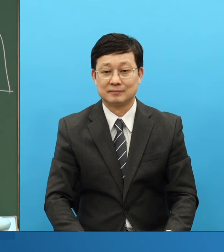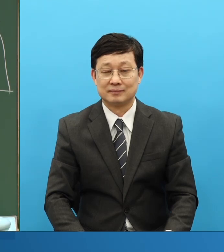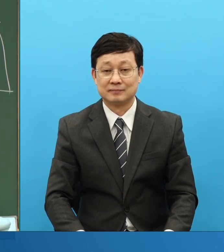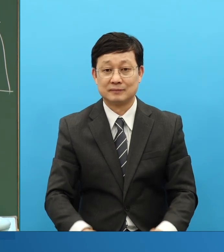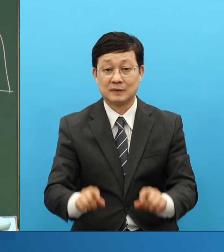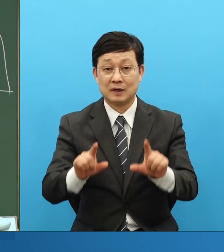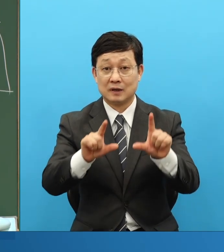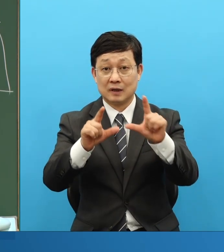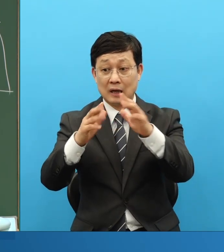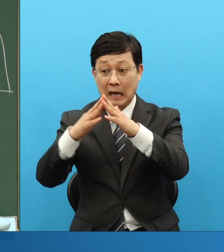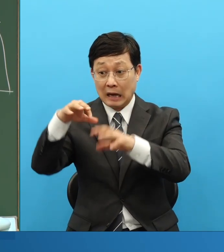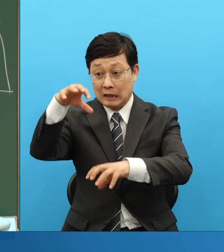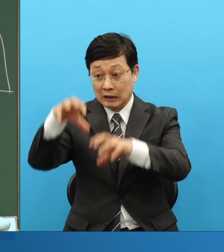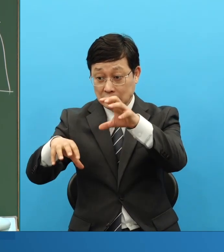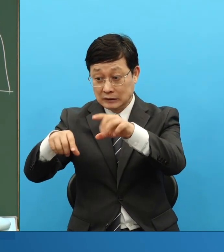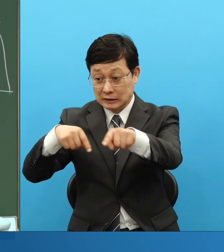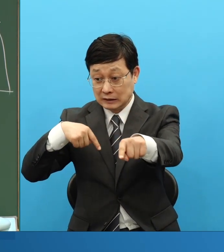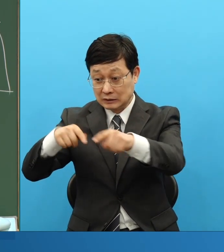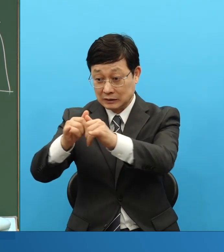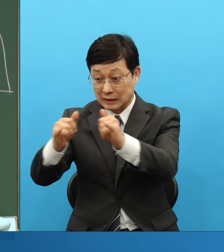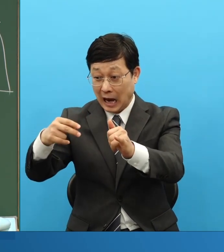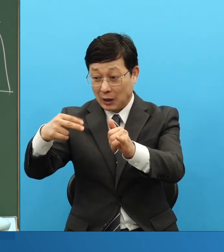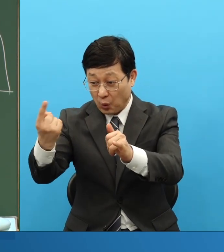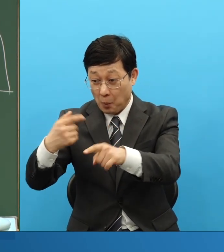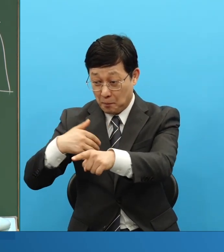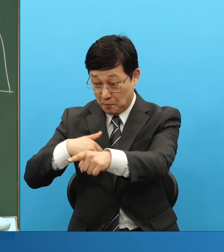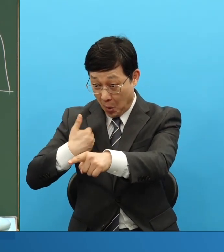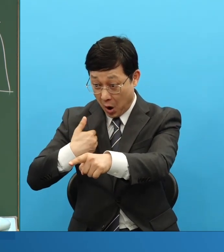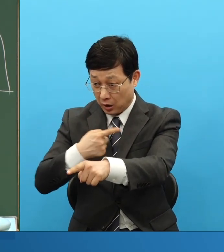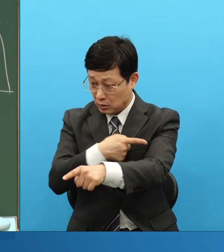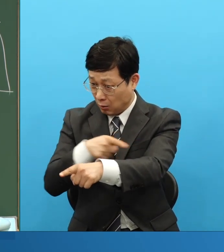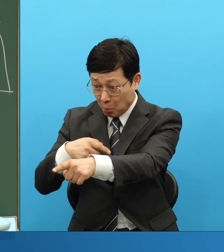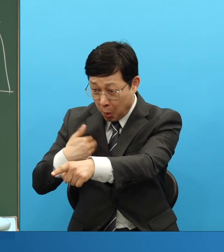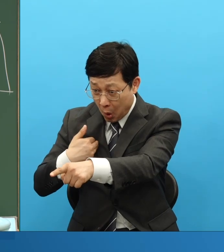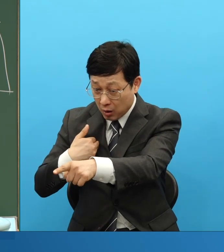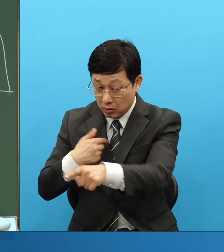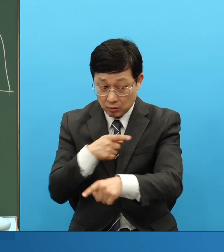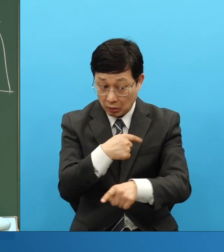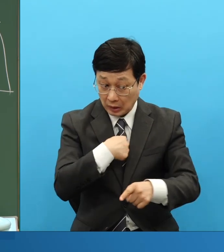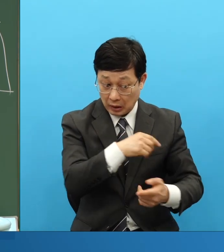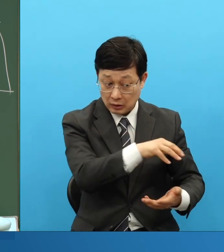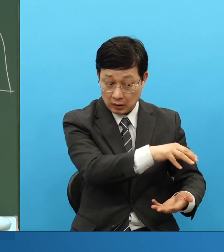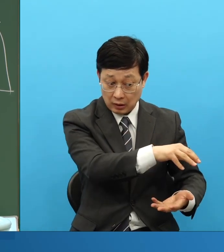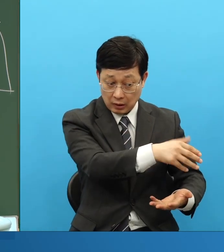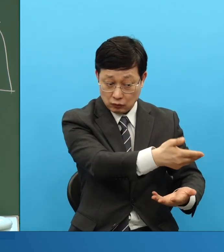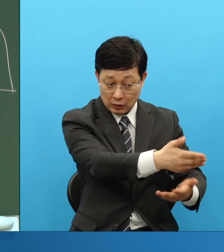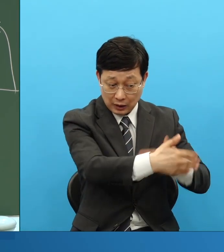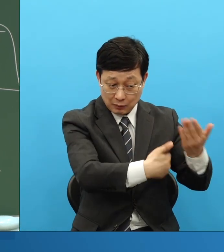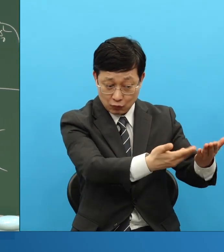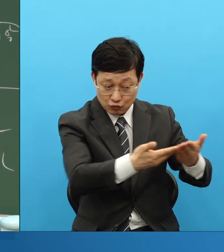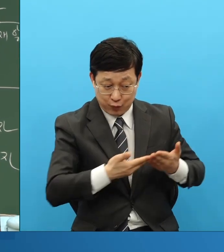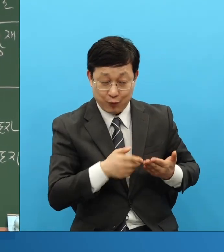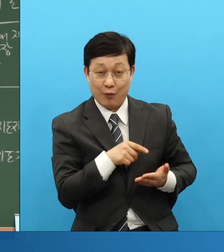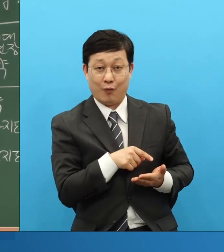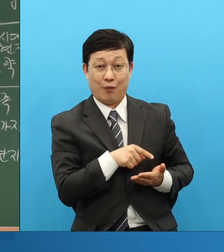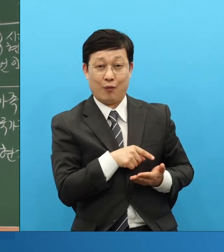현지 지도자가 모르는 걸 준다니까. God gives you what the local leaders don't know. 자, 예를 들겠습니다. Let me give an example.